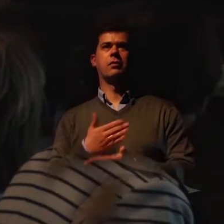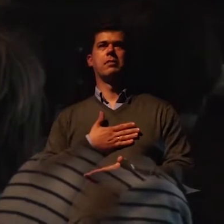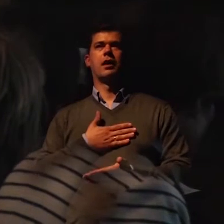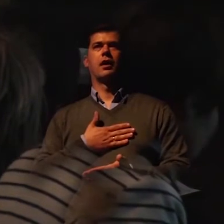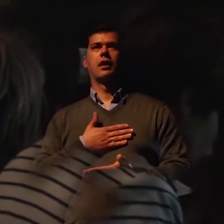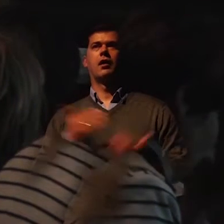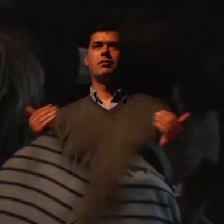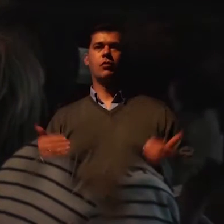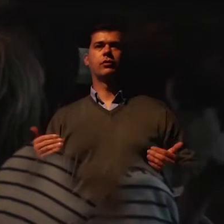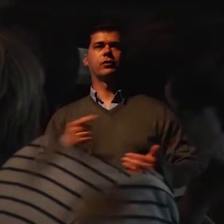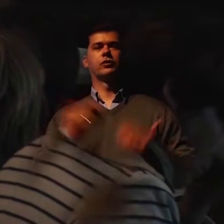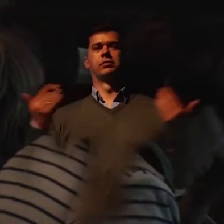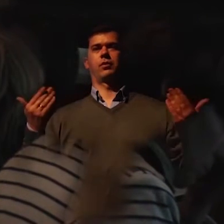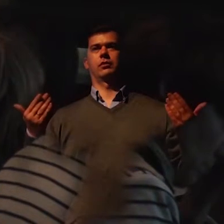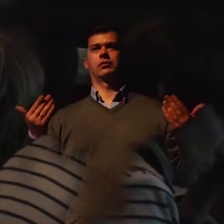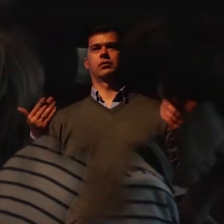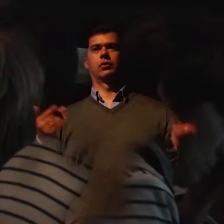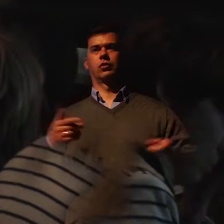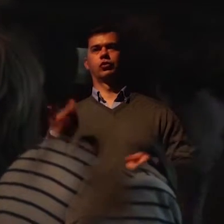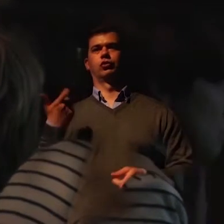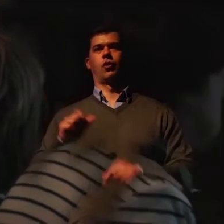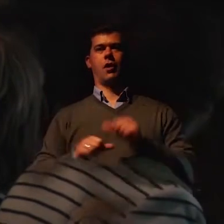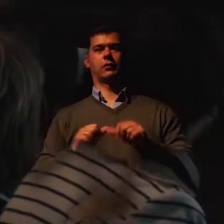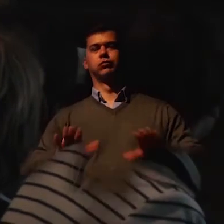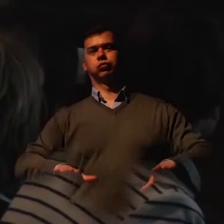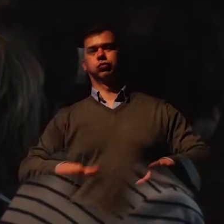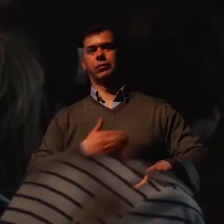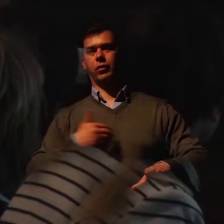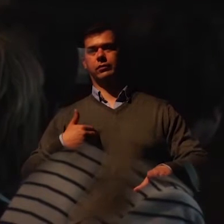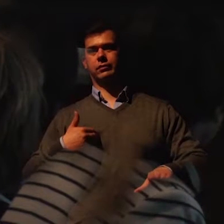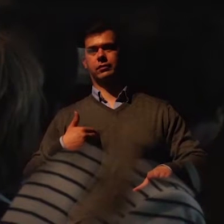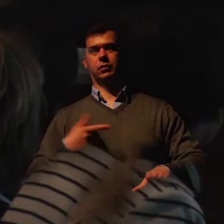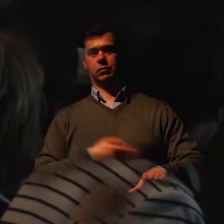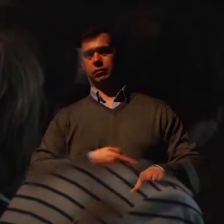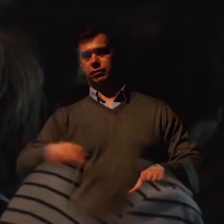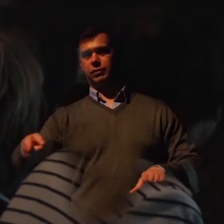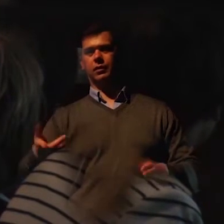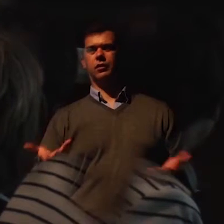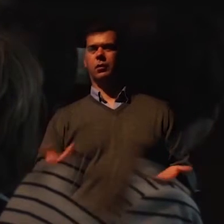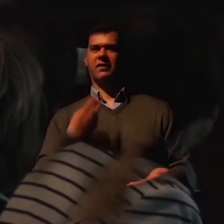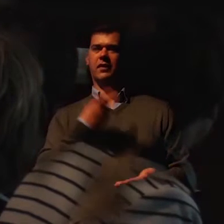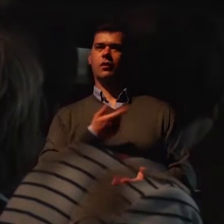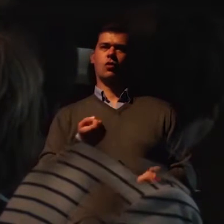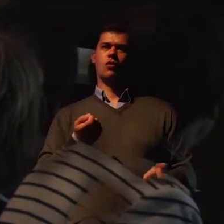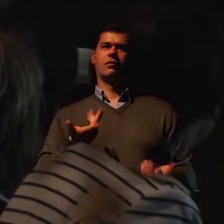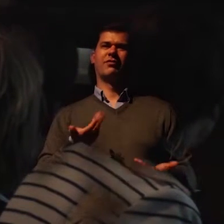taec musi mieć jakby pobytu Pol to myślę że to jest